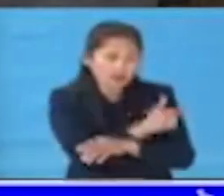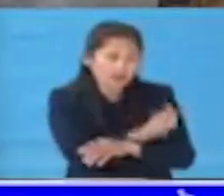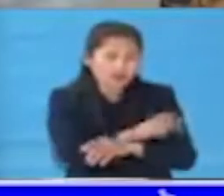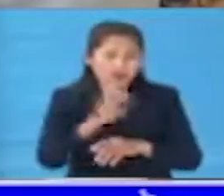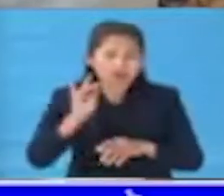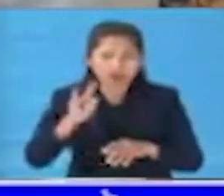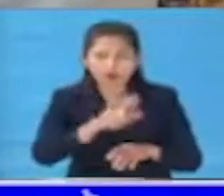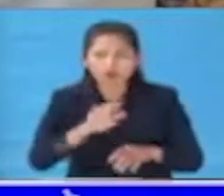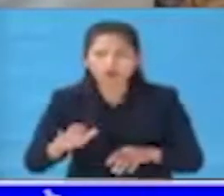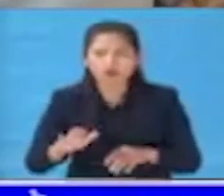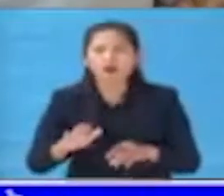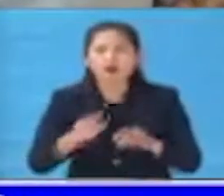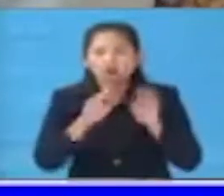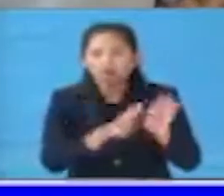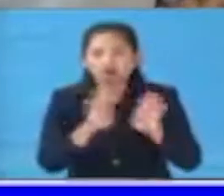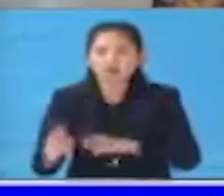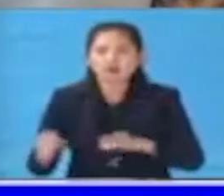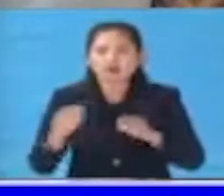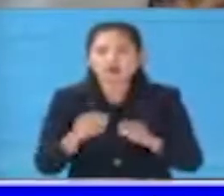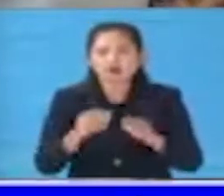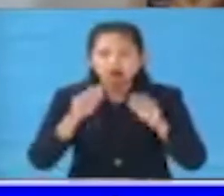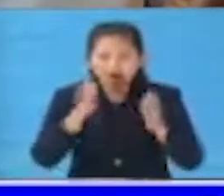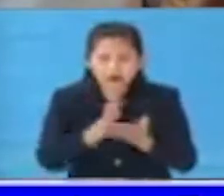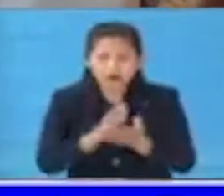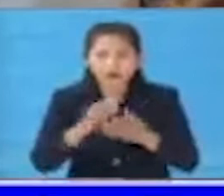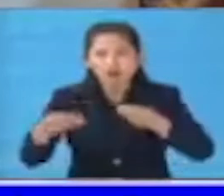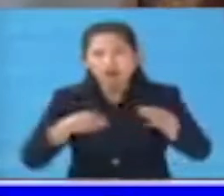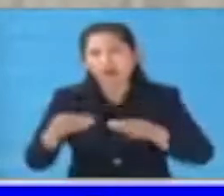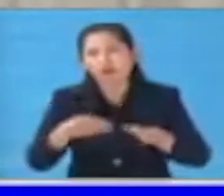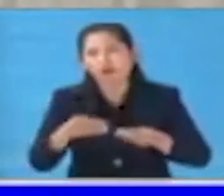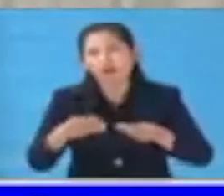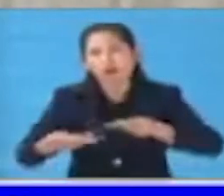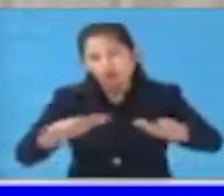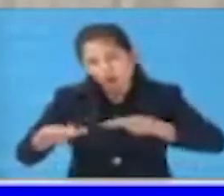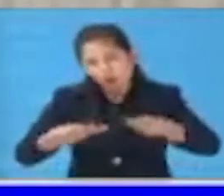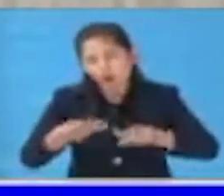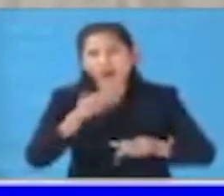ងជាអ្នកគ្រប់គ្រងគម្រោងនៃយុទ្ធនាការបញ្ចប់ការជួញដូរសត្វឆ្កែឆ្មា